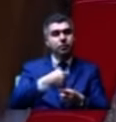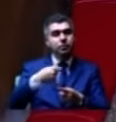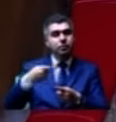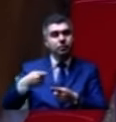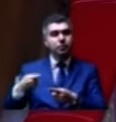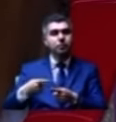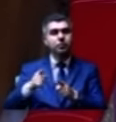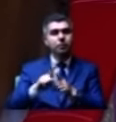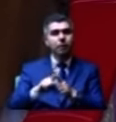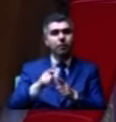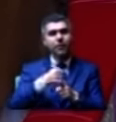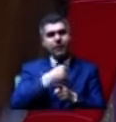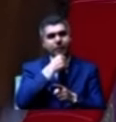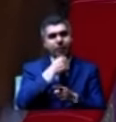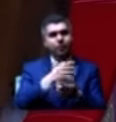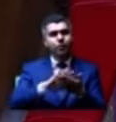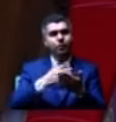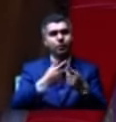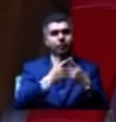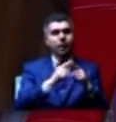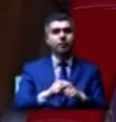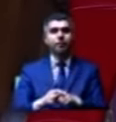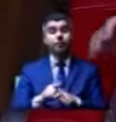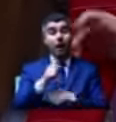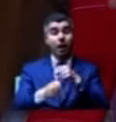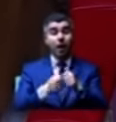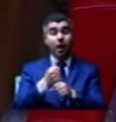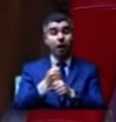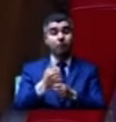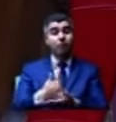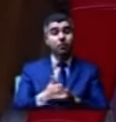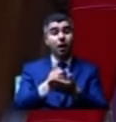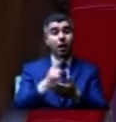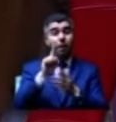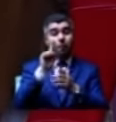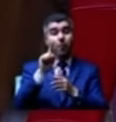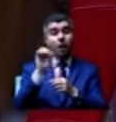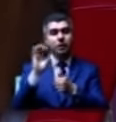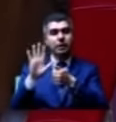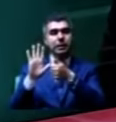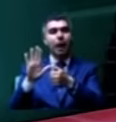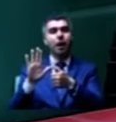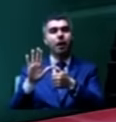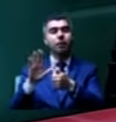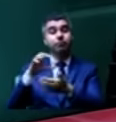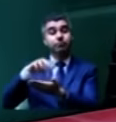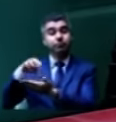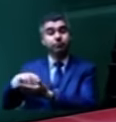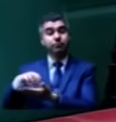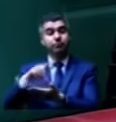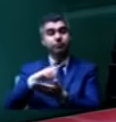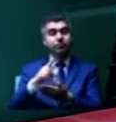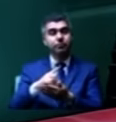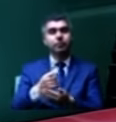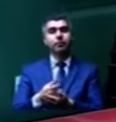لمؤسسة الرعاية الاجتماعية. هذه السنة هذه دعمنا 106 ديال المؤسسات ديال الرعاية الاجتماعية